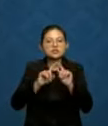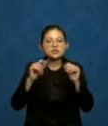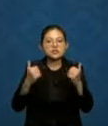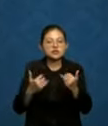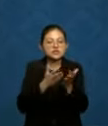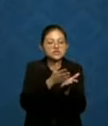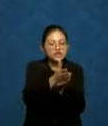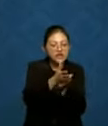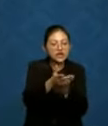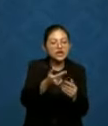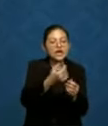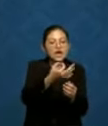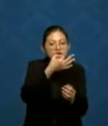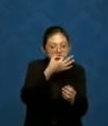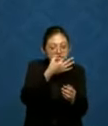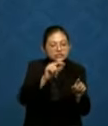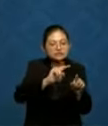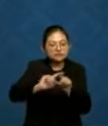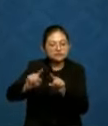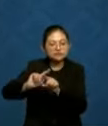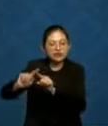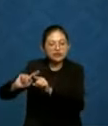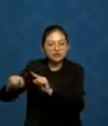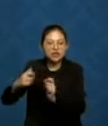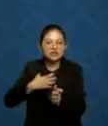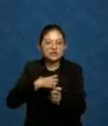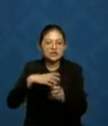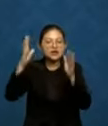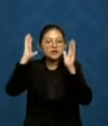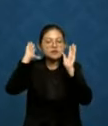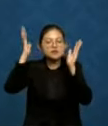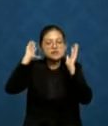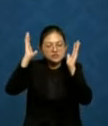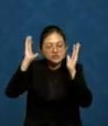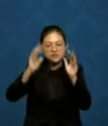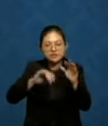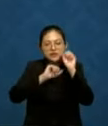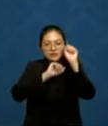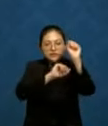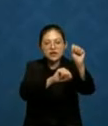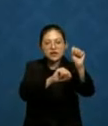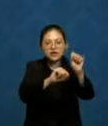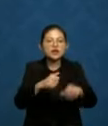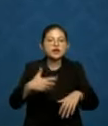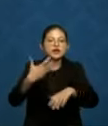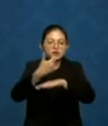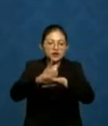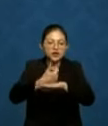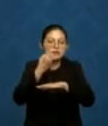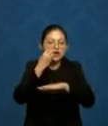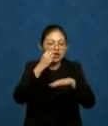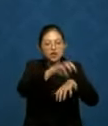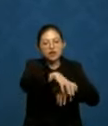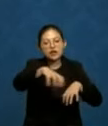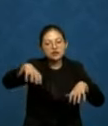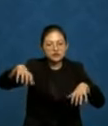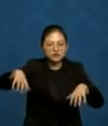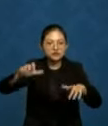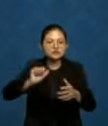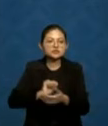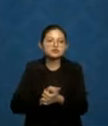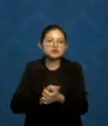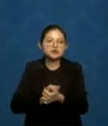อาชีพต่างๆที่ท่านทำอยากให้ประชาสัมพันธ์ให้ท่านกำนันผู้ใหญ่บ้านนะครับ